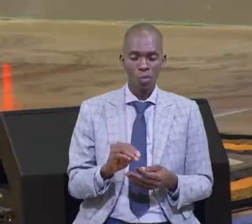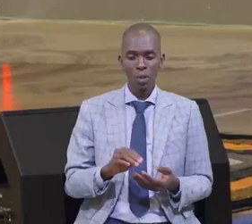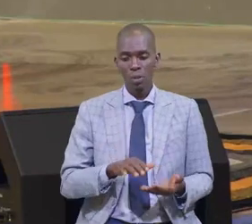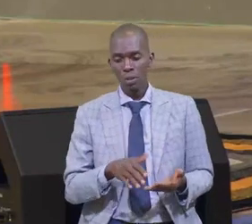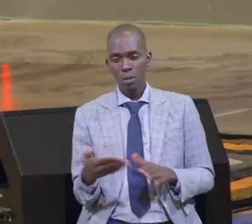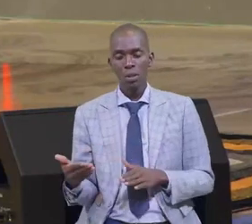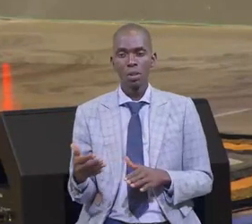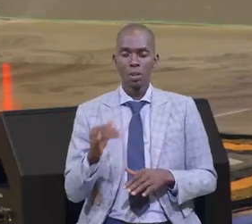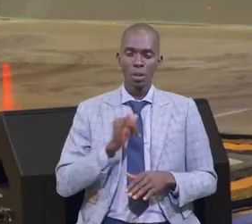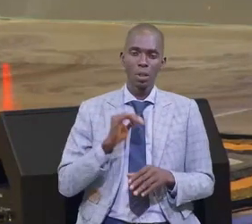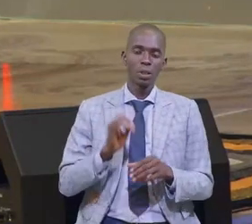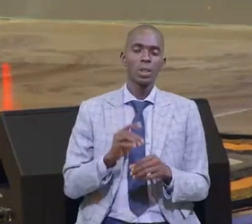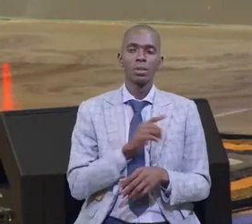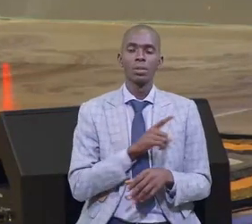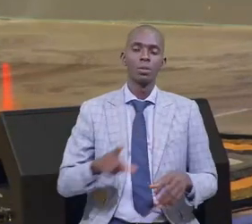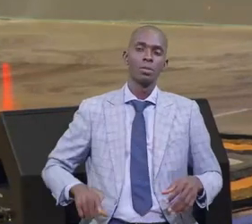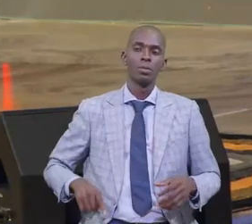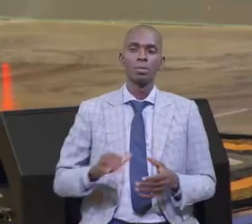dans le Seigneur,